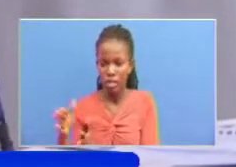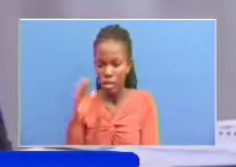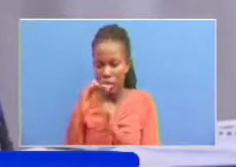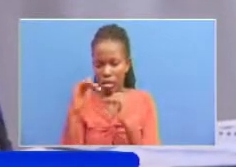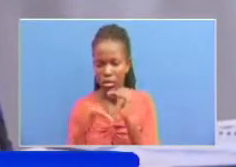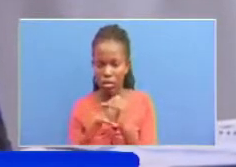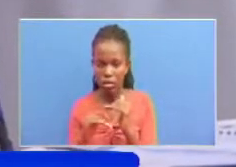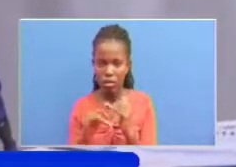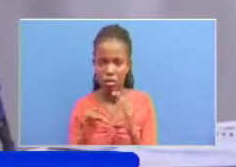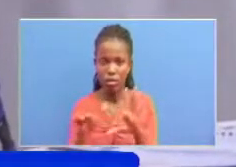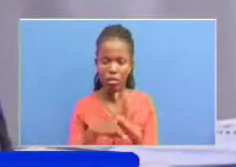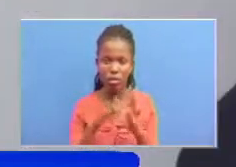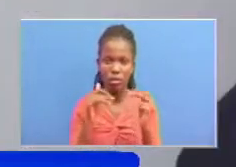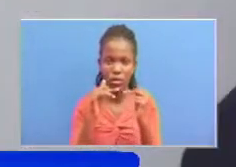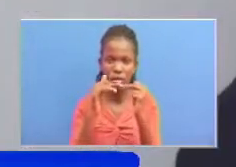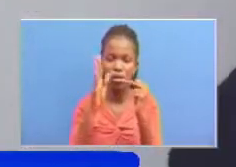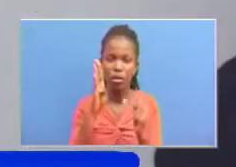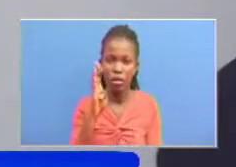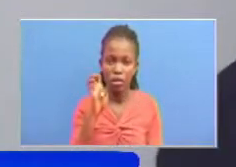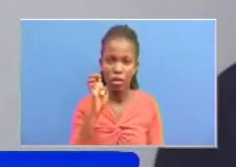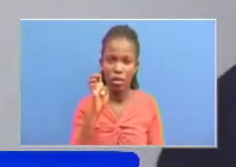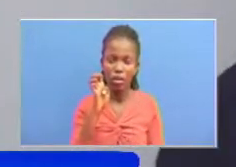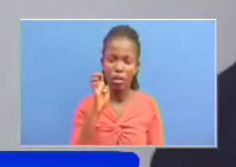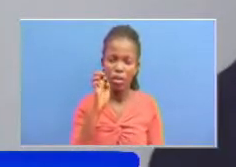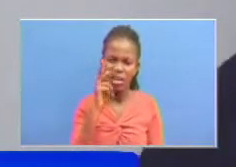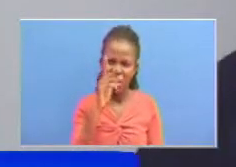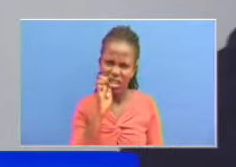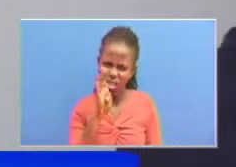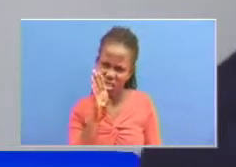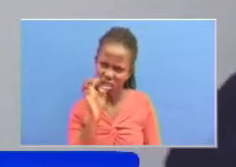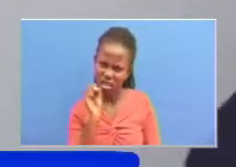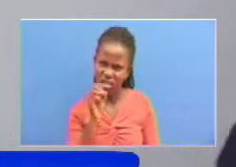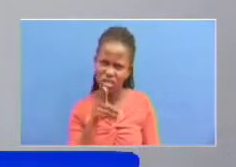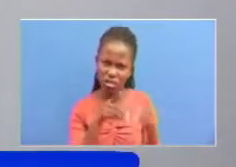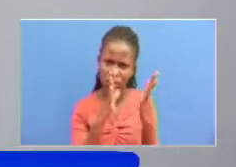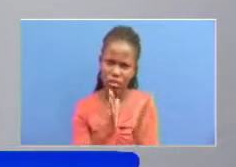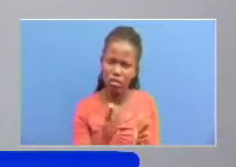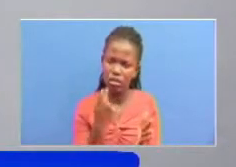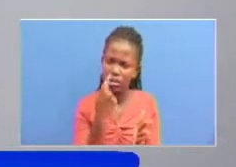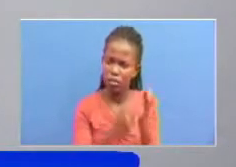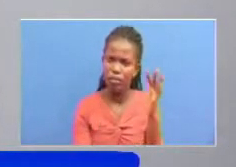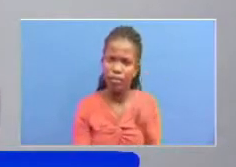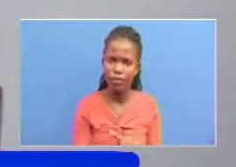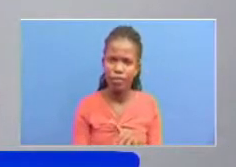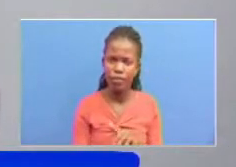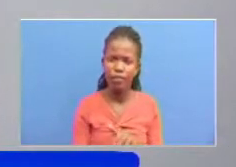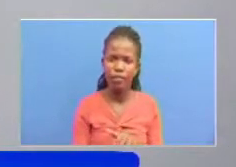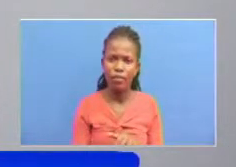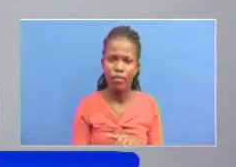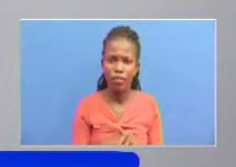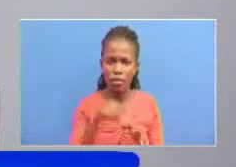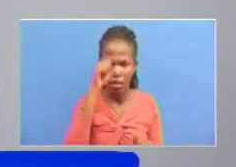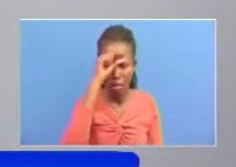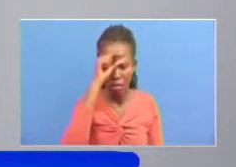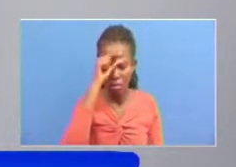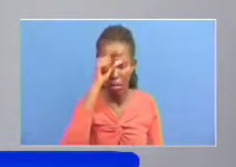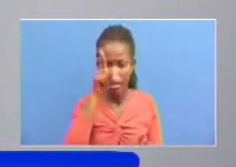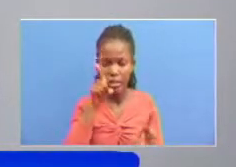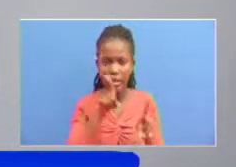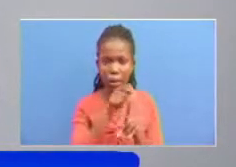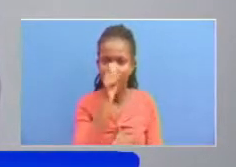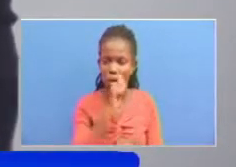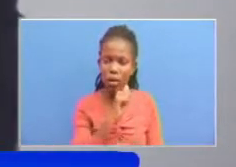na director munene wa kebs. Bernard Nijiraini ni wawe takana tavewa ilua mivea ya selikali na ila ya ene